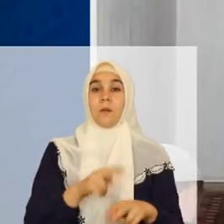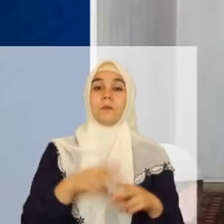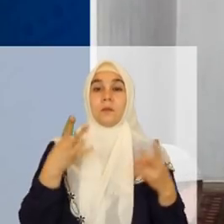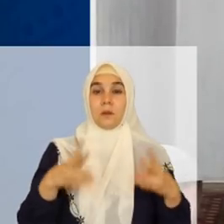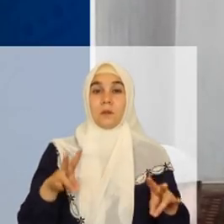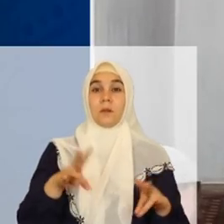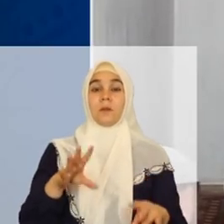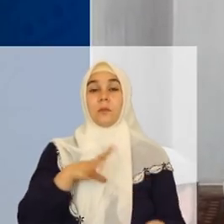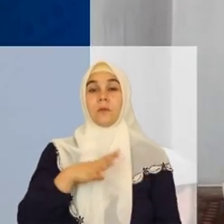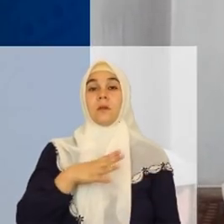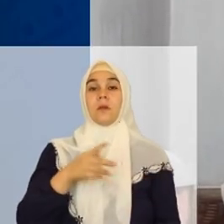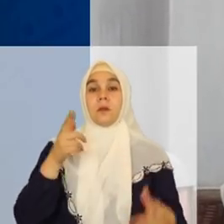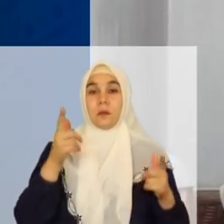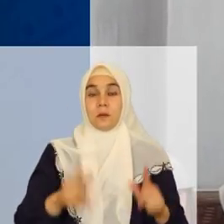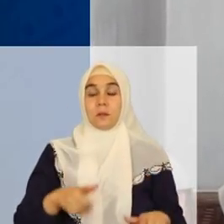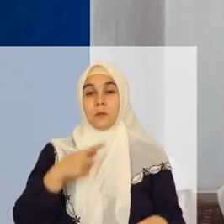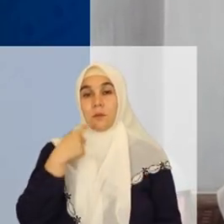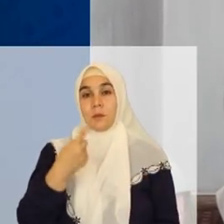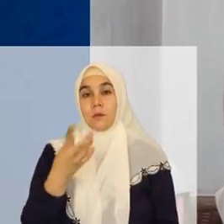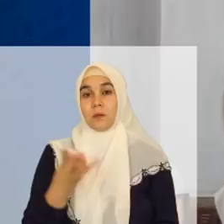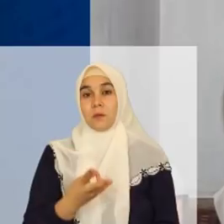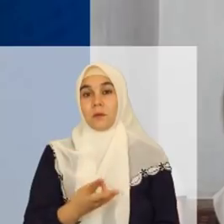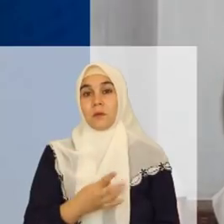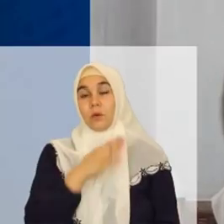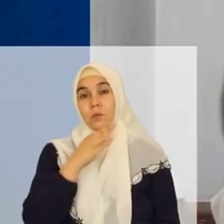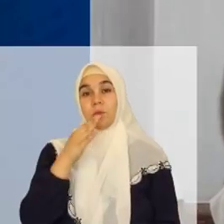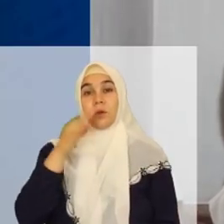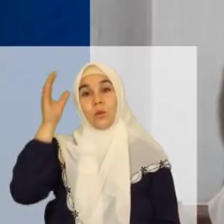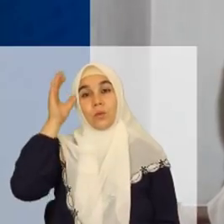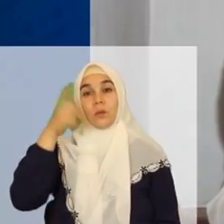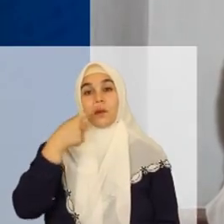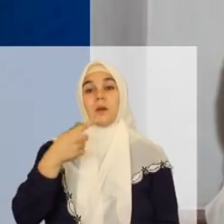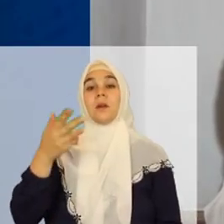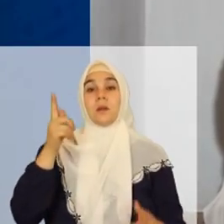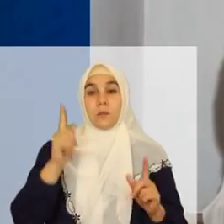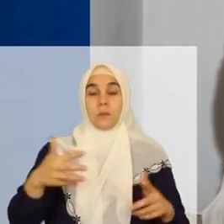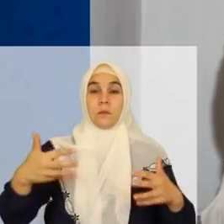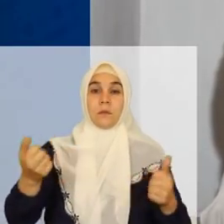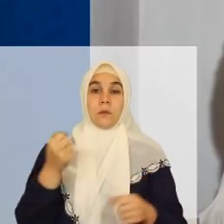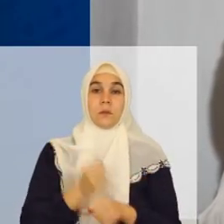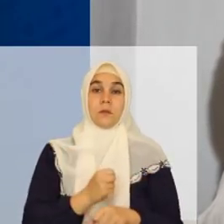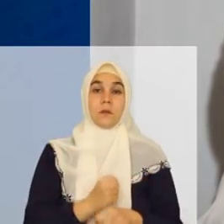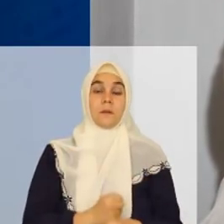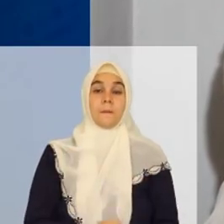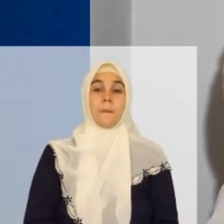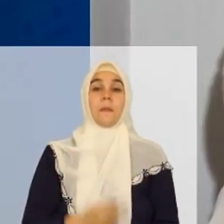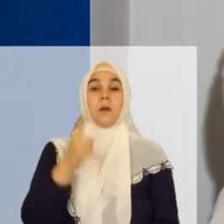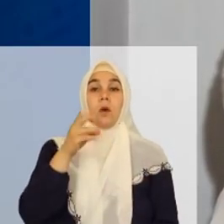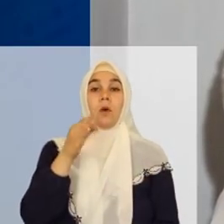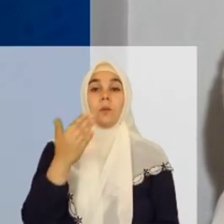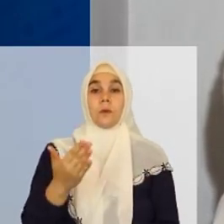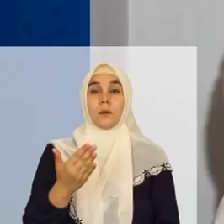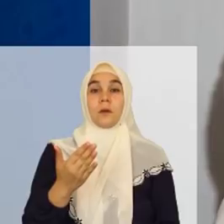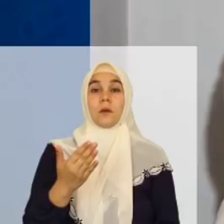bo'lmasligi rojih bo'ladi degan gapni ko'pchilik ulamolar qabul qilishgan. Xo'p, shu